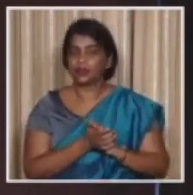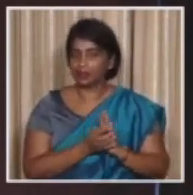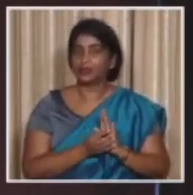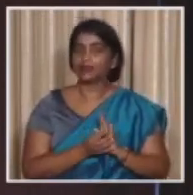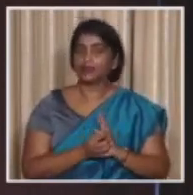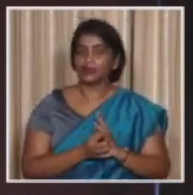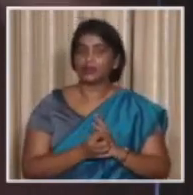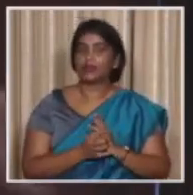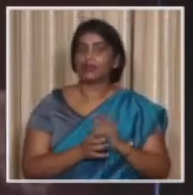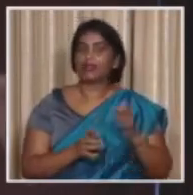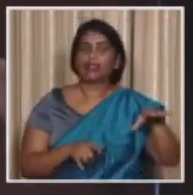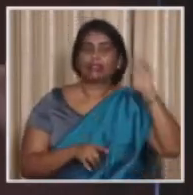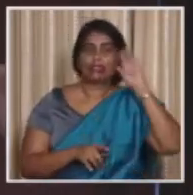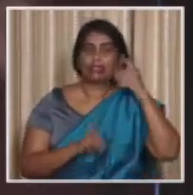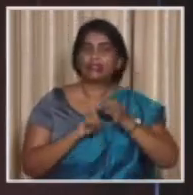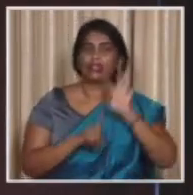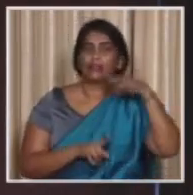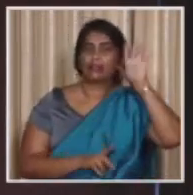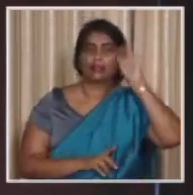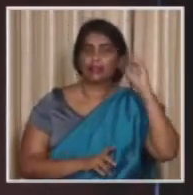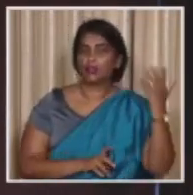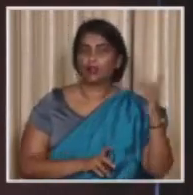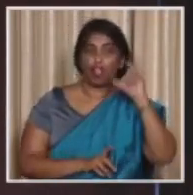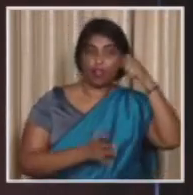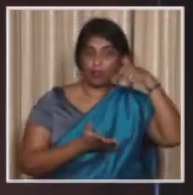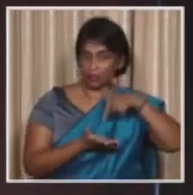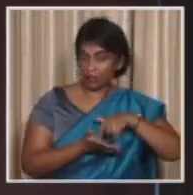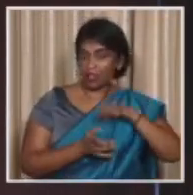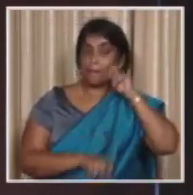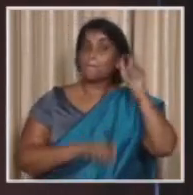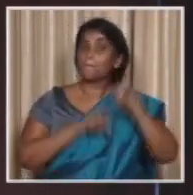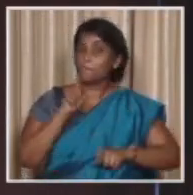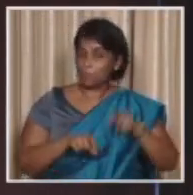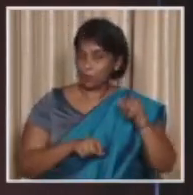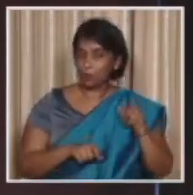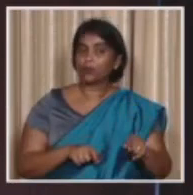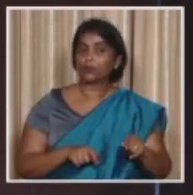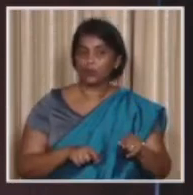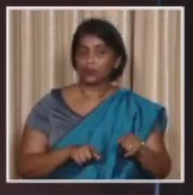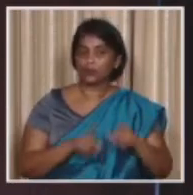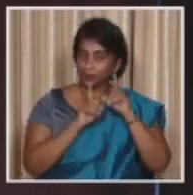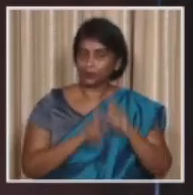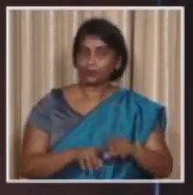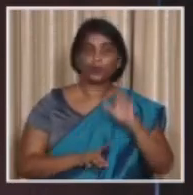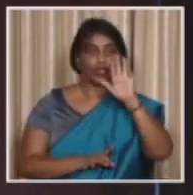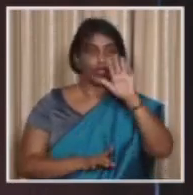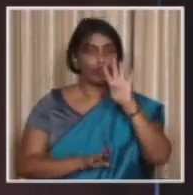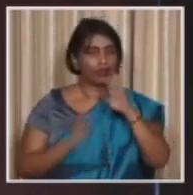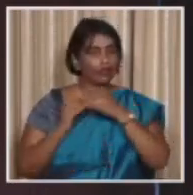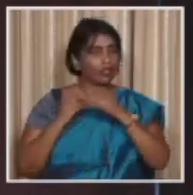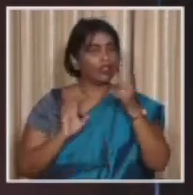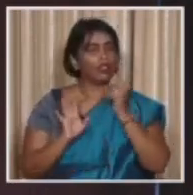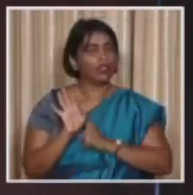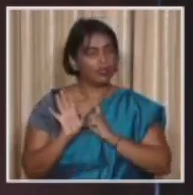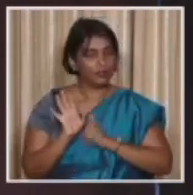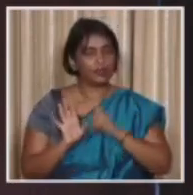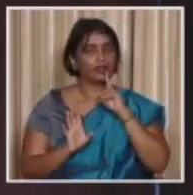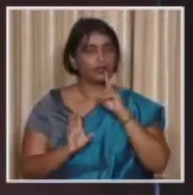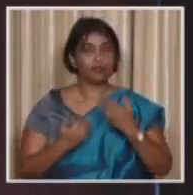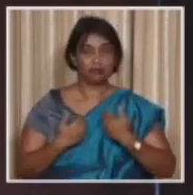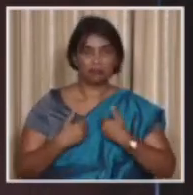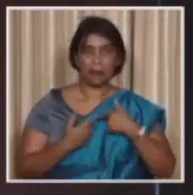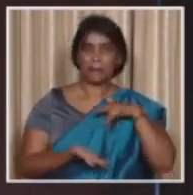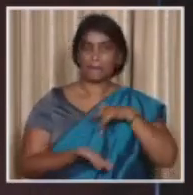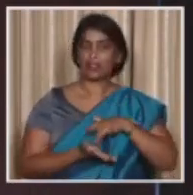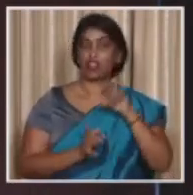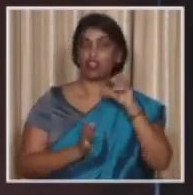එතකොට එයාට මේක තේරෙන්නේ නැහැ. දැන් මේ කොළඹ නගරයේ ඉන්න ජනතාවට මේකනේ කරේ 94 ඉඳන් හැමදාම එයා කියනවා මම තමයි